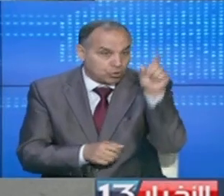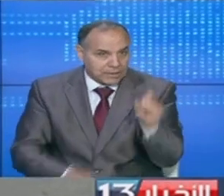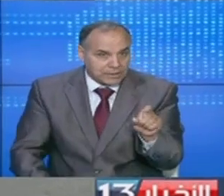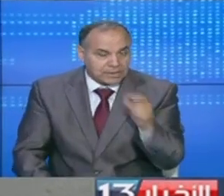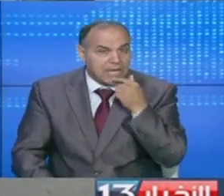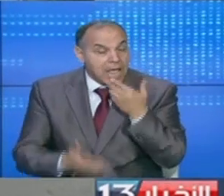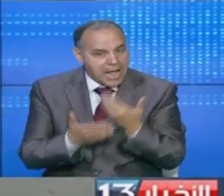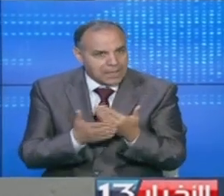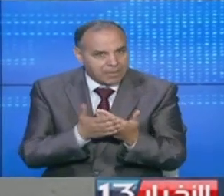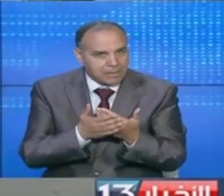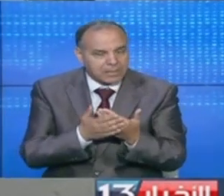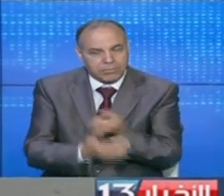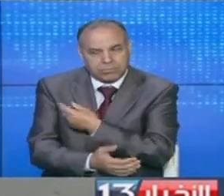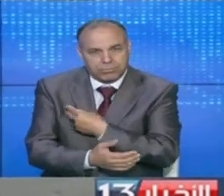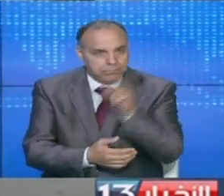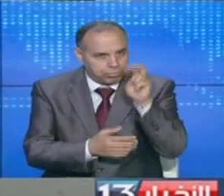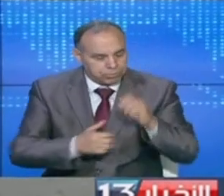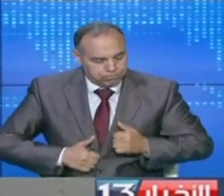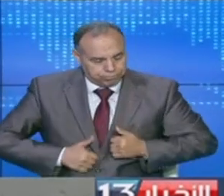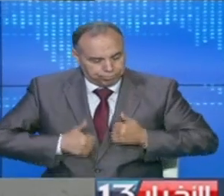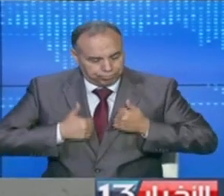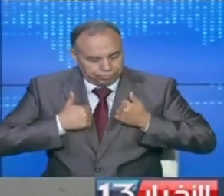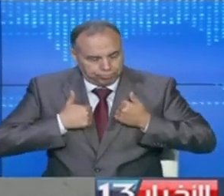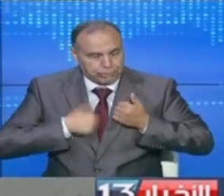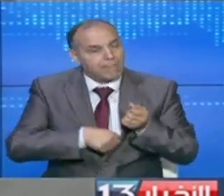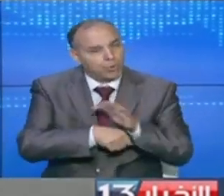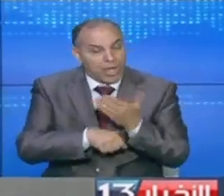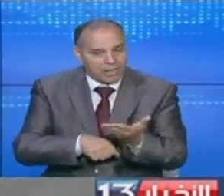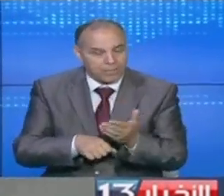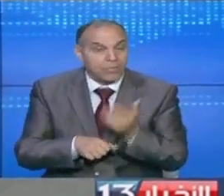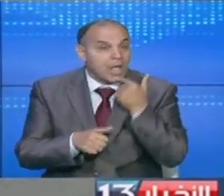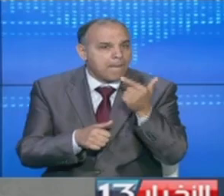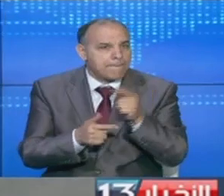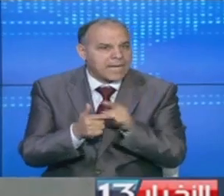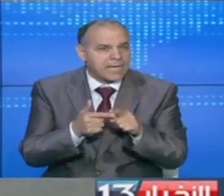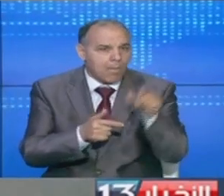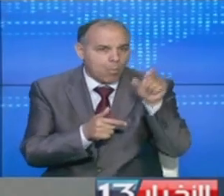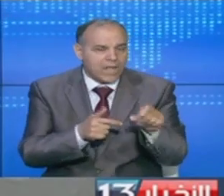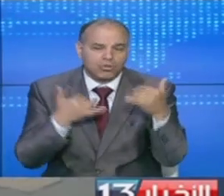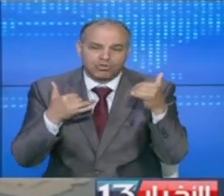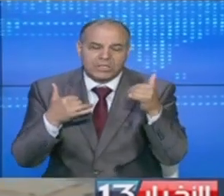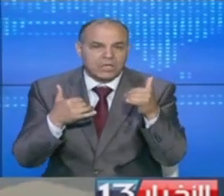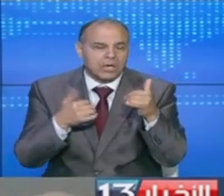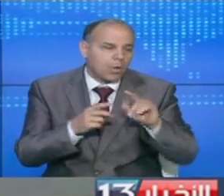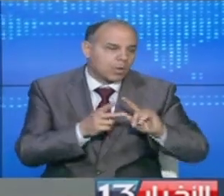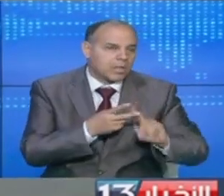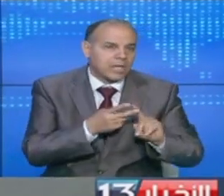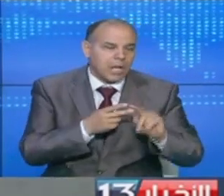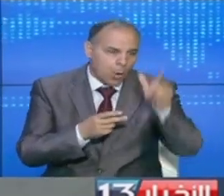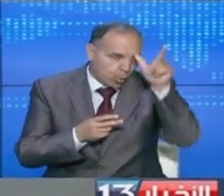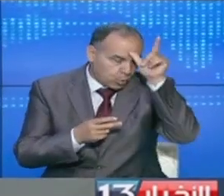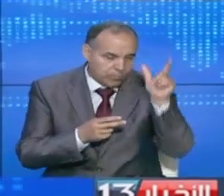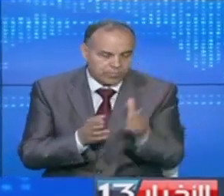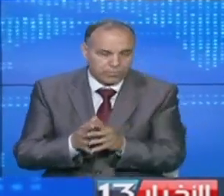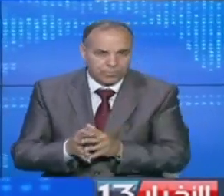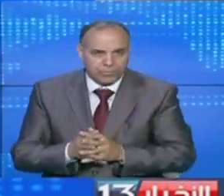اثبتت التحاليل شفائهم التام من هذا الفيروس من بينهم مواطن جزائري واخر اردني